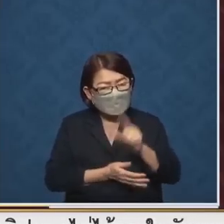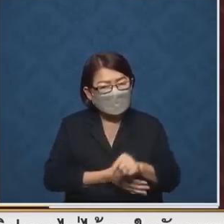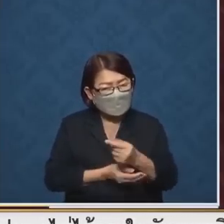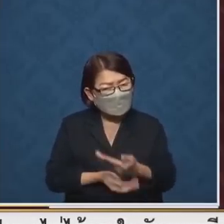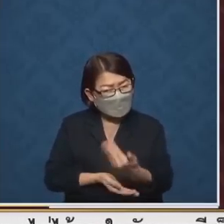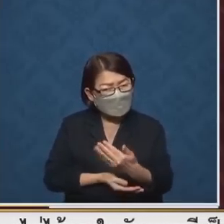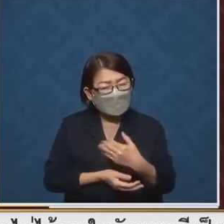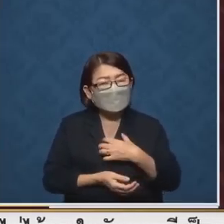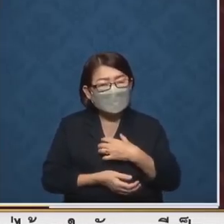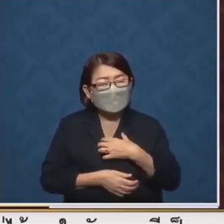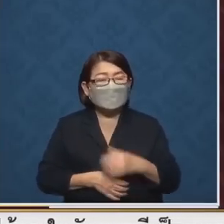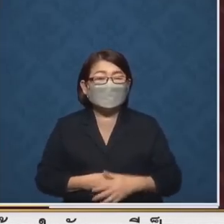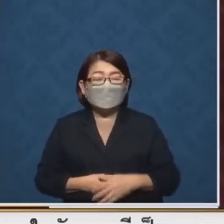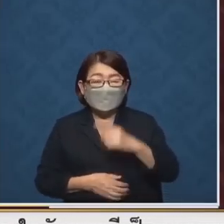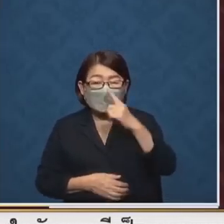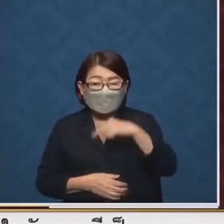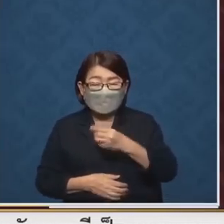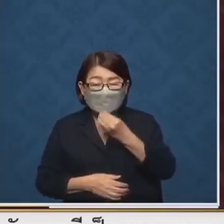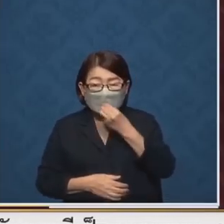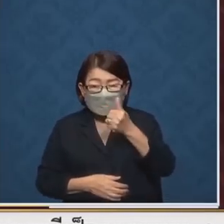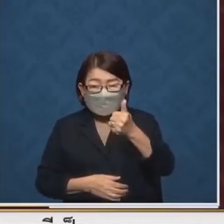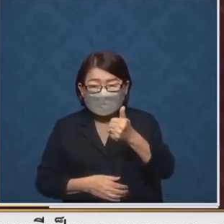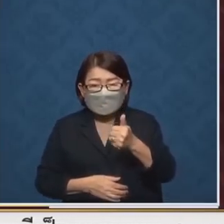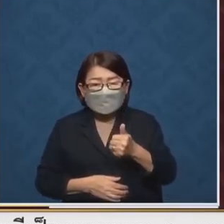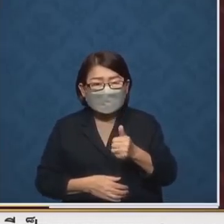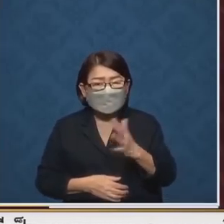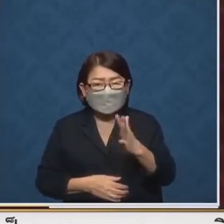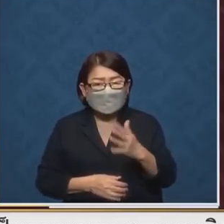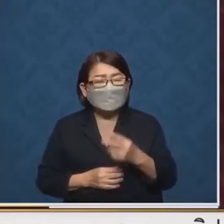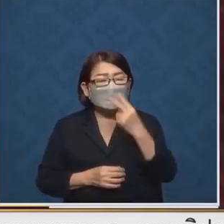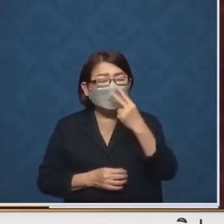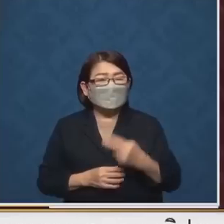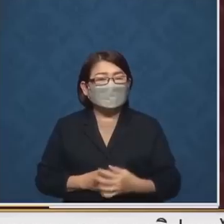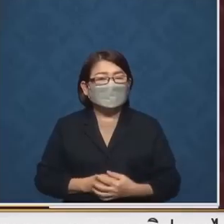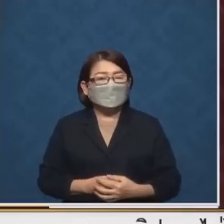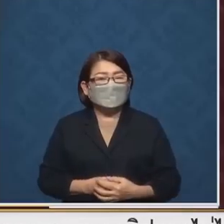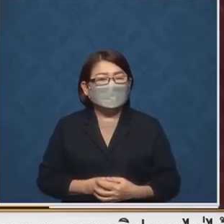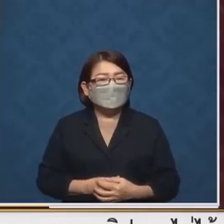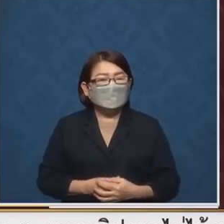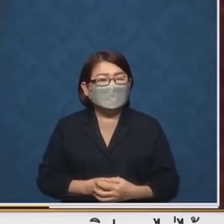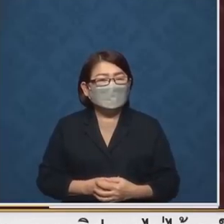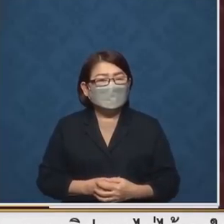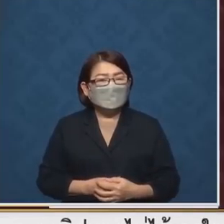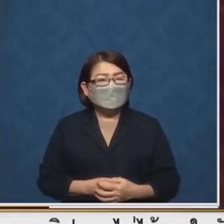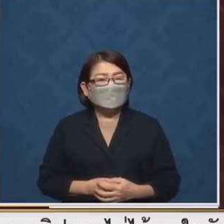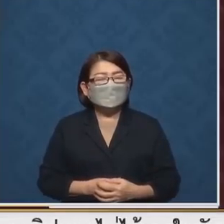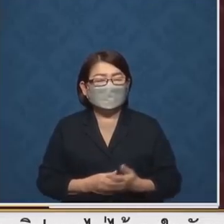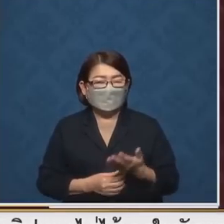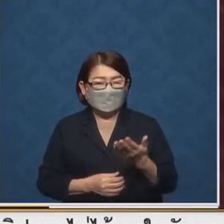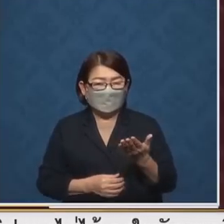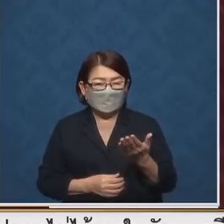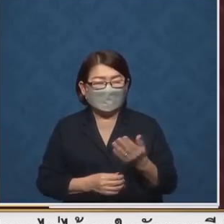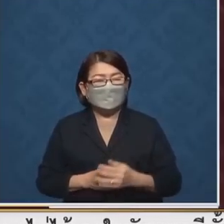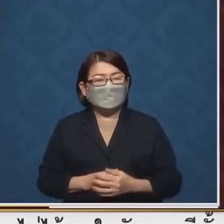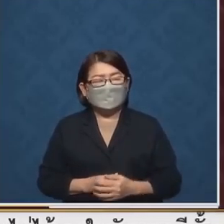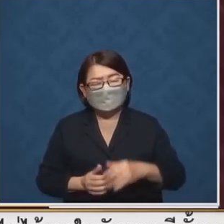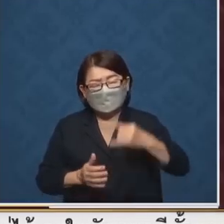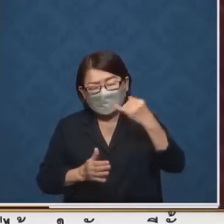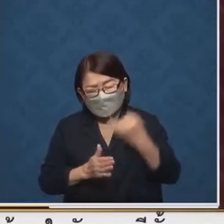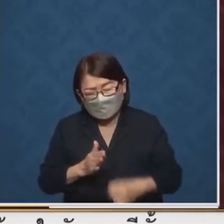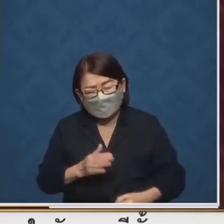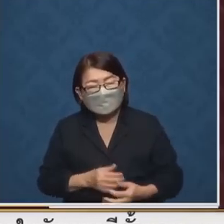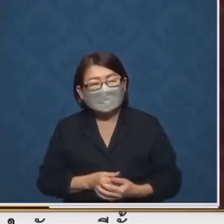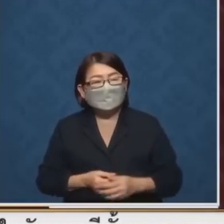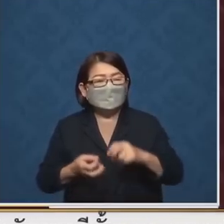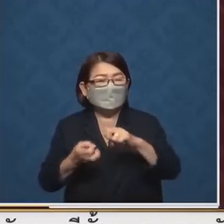แล้คนไทยได้กินอยางนี้รึเปลาราคากไมไดกนอยนี้ไปดแผนต่อไปครับตรงนี้คือความผิดผ้าท ที่